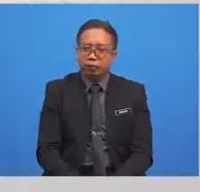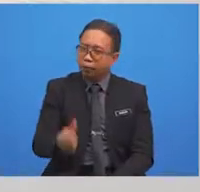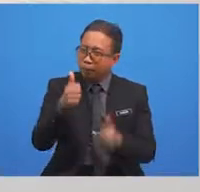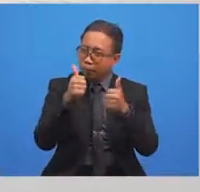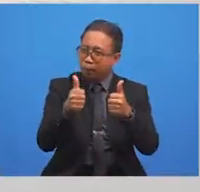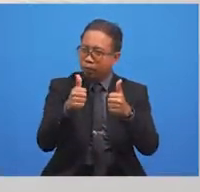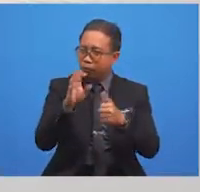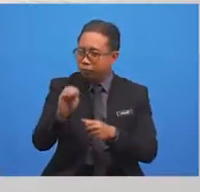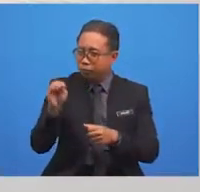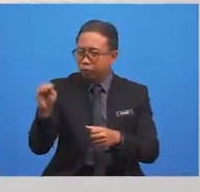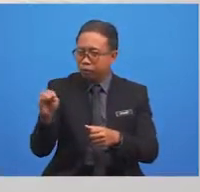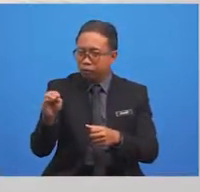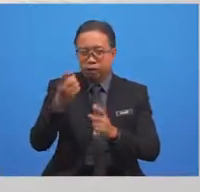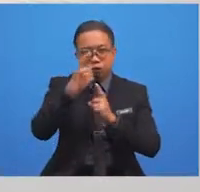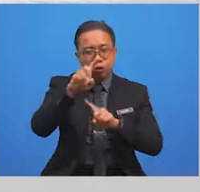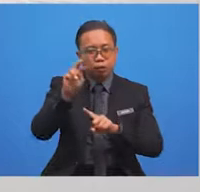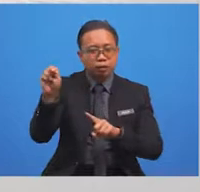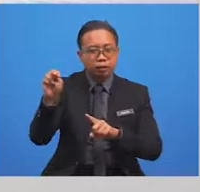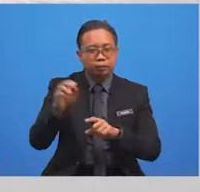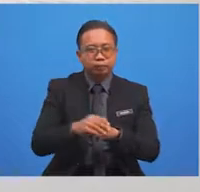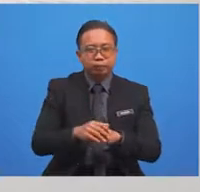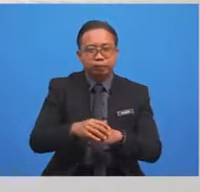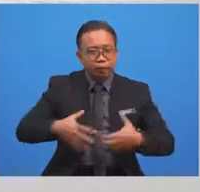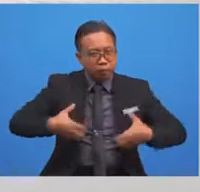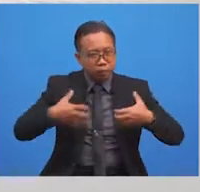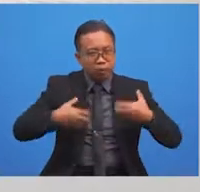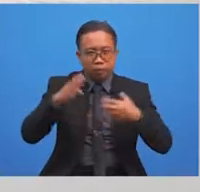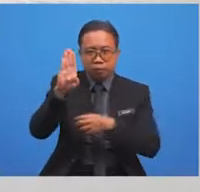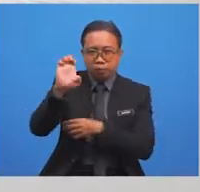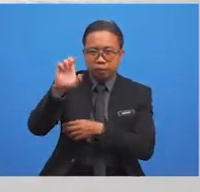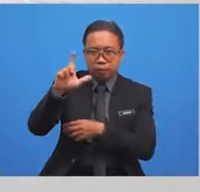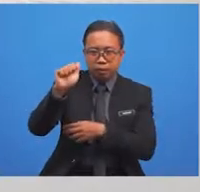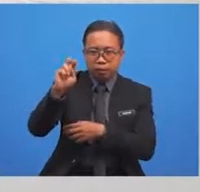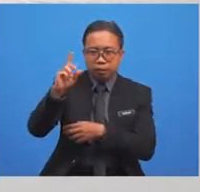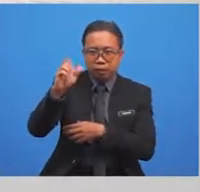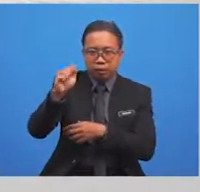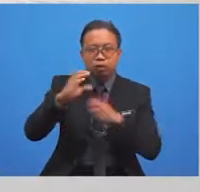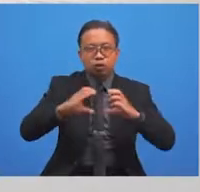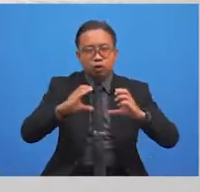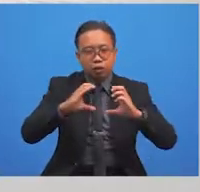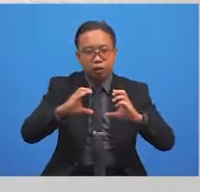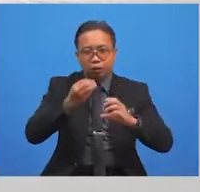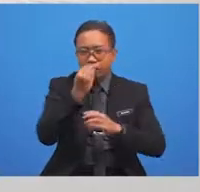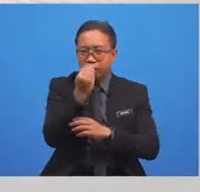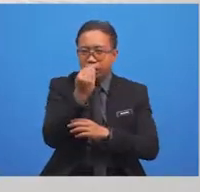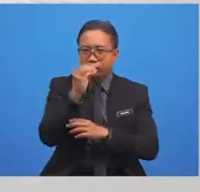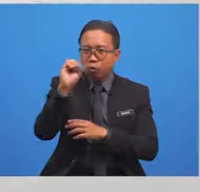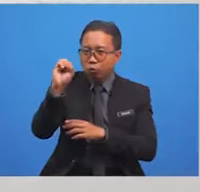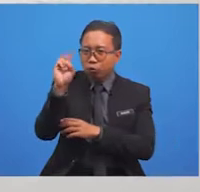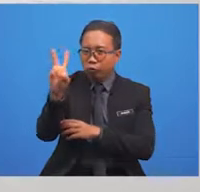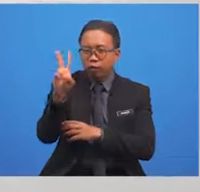Bagus, murid-murid. Ya, jawapannya monyet Belanda dan cara pemakanan adalah